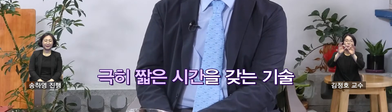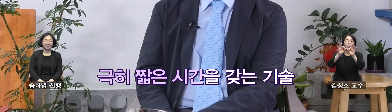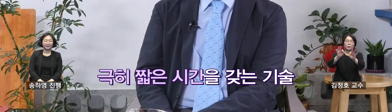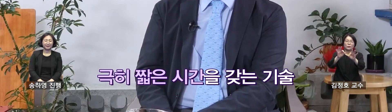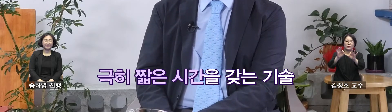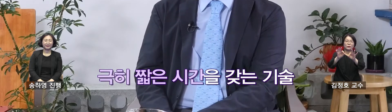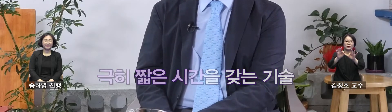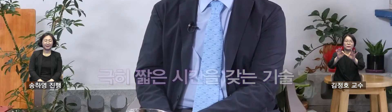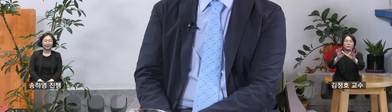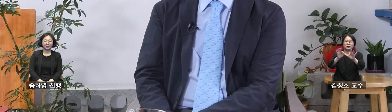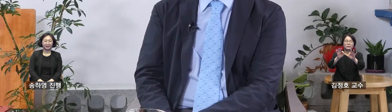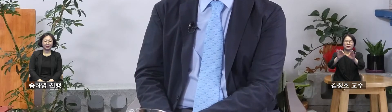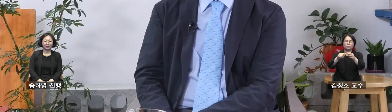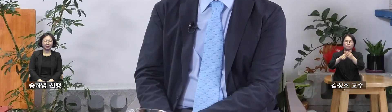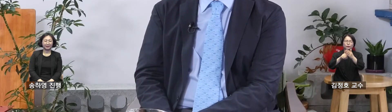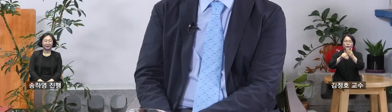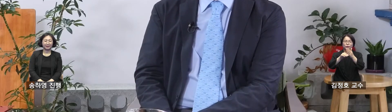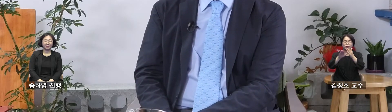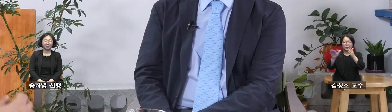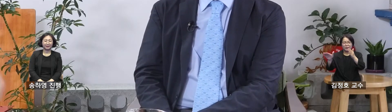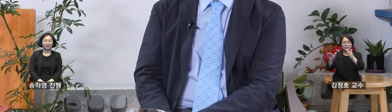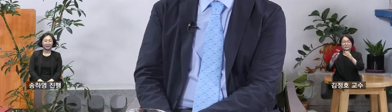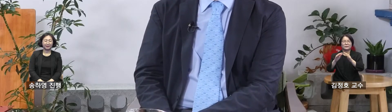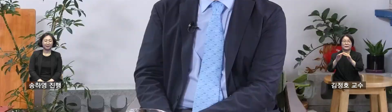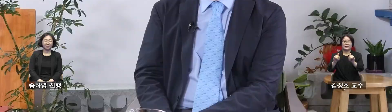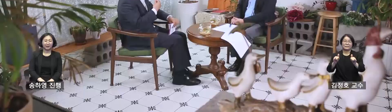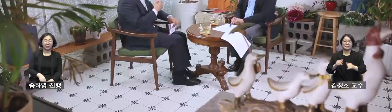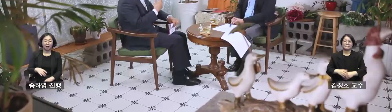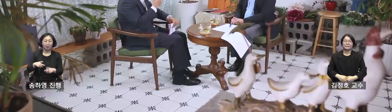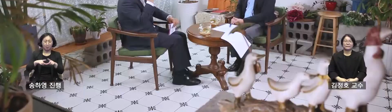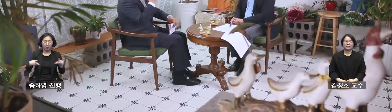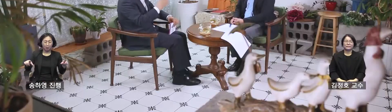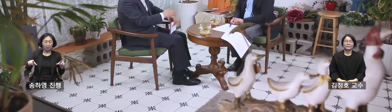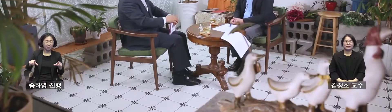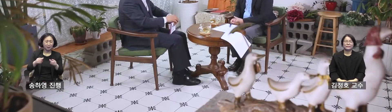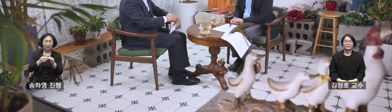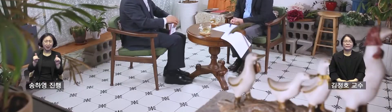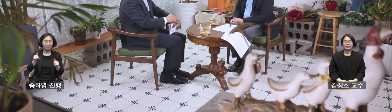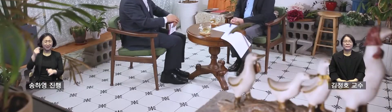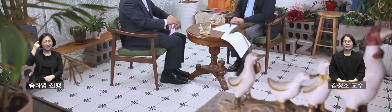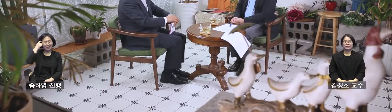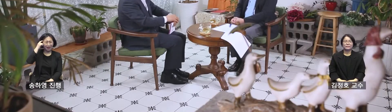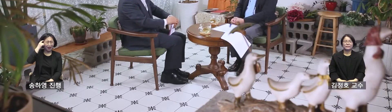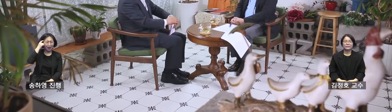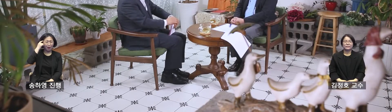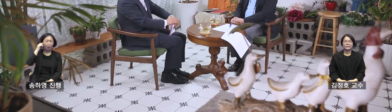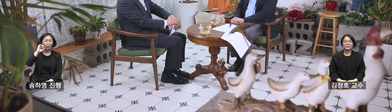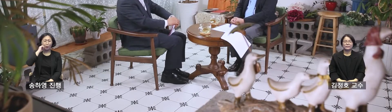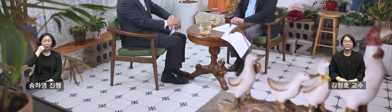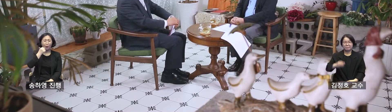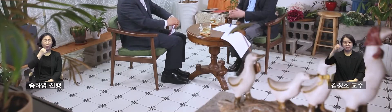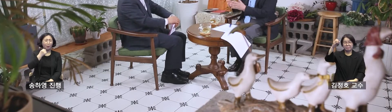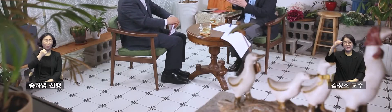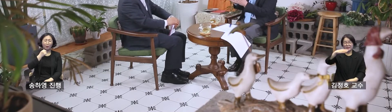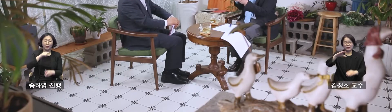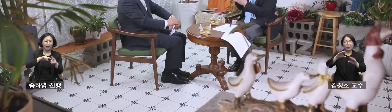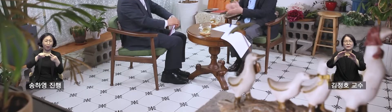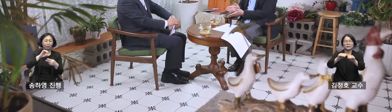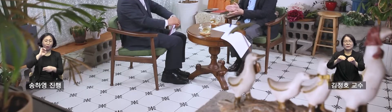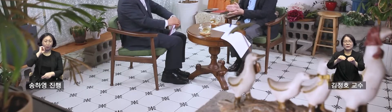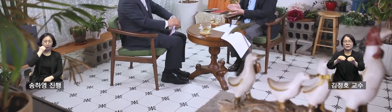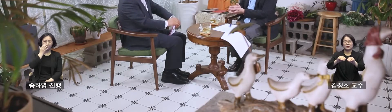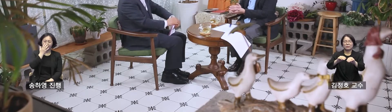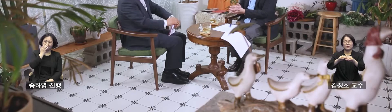이미 대가가 돼 있었던 거예요. 저희들 보통 사람은 상상이 잘 안 되는데 빛도 정지된 딱